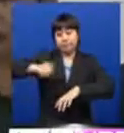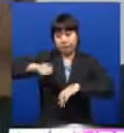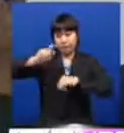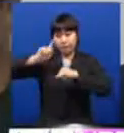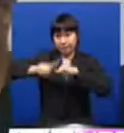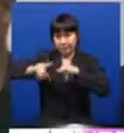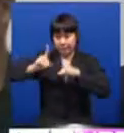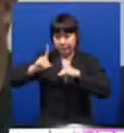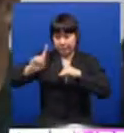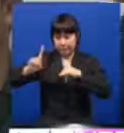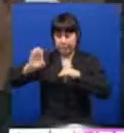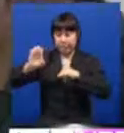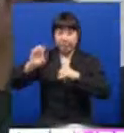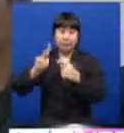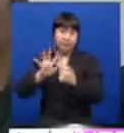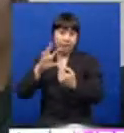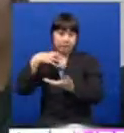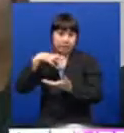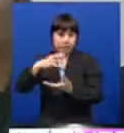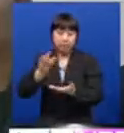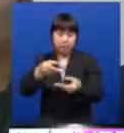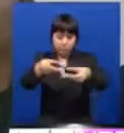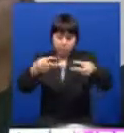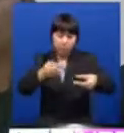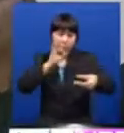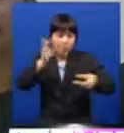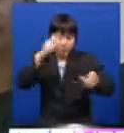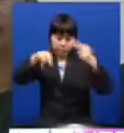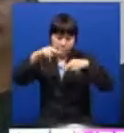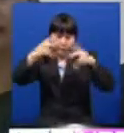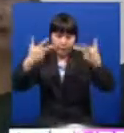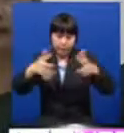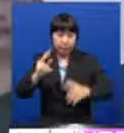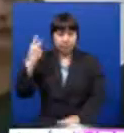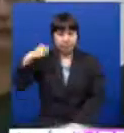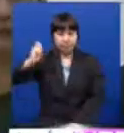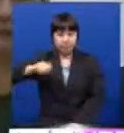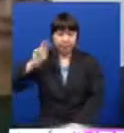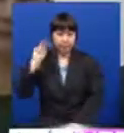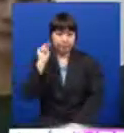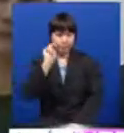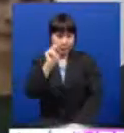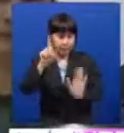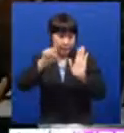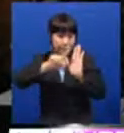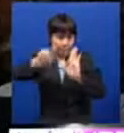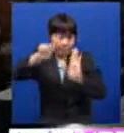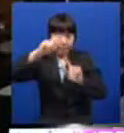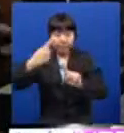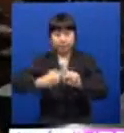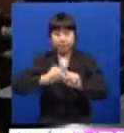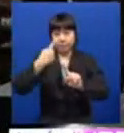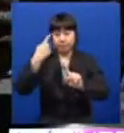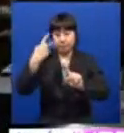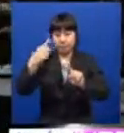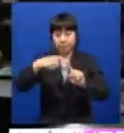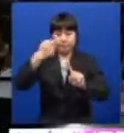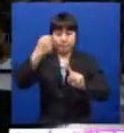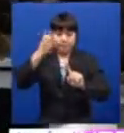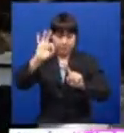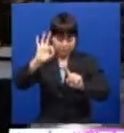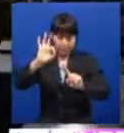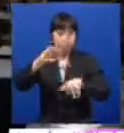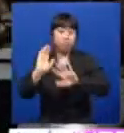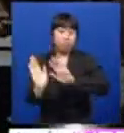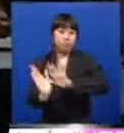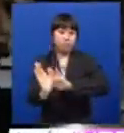กล่าวว่าเบื้องต้นได้พิจารณาคำฟ้องแล้วโดยศาลได้นัดพิจารณาครั้งแรกในวันที่19มีนาคมนี้เวลา 10:00